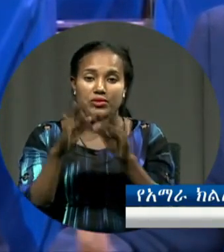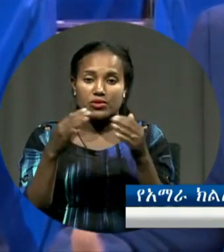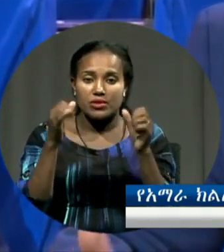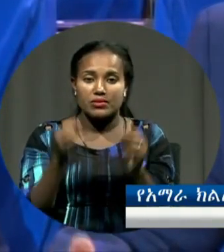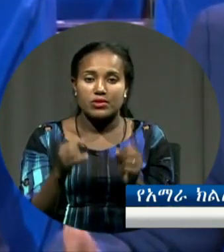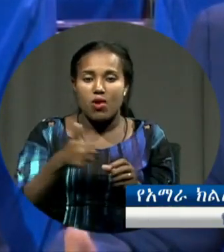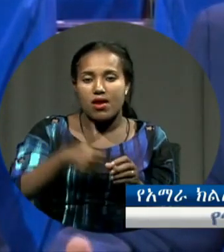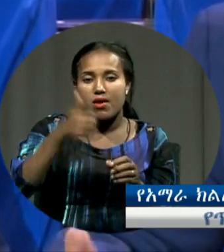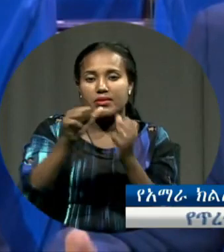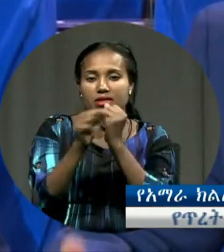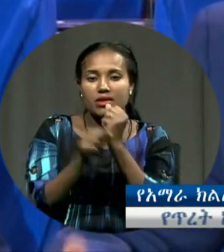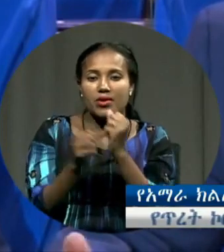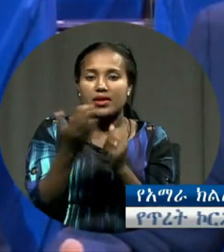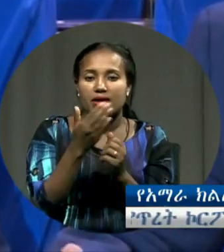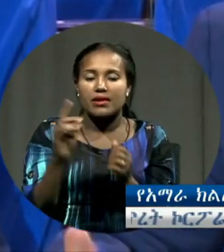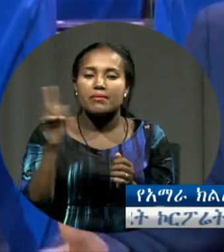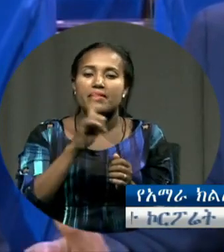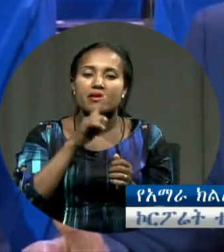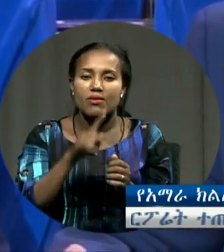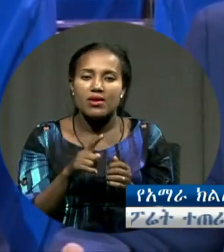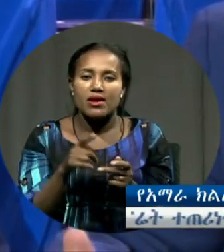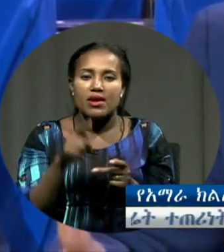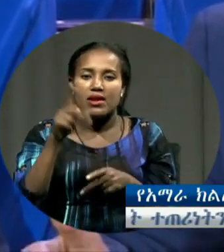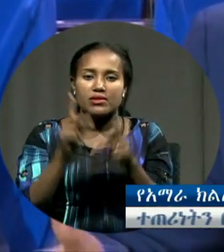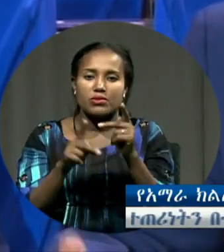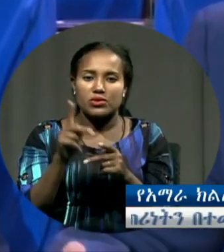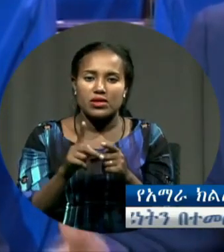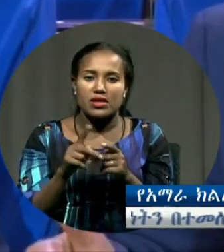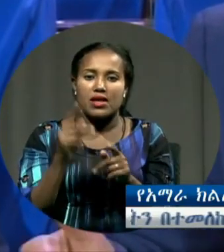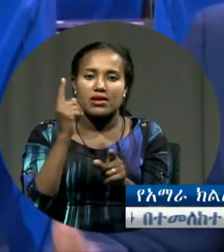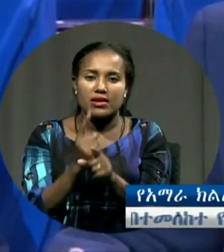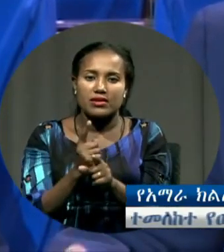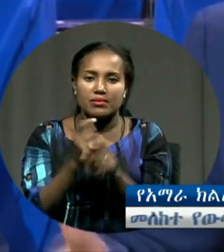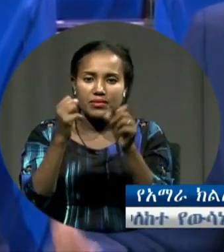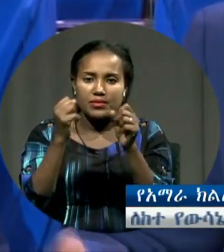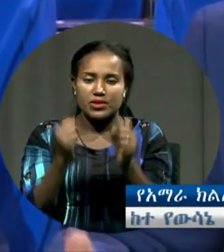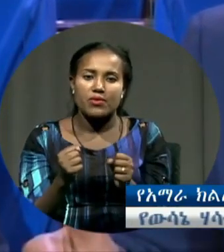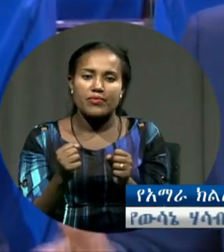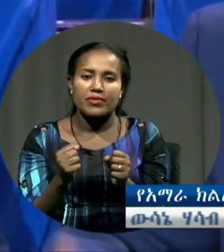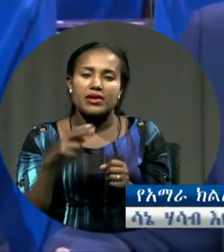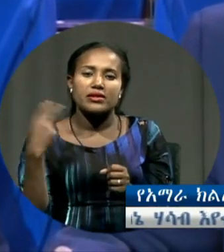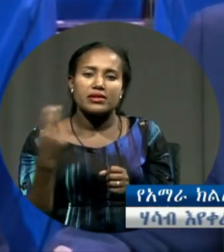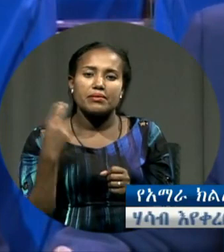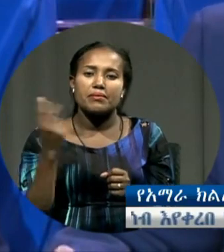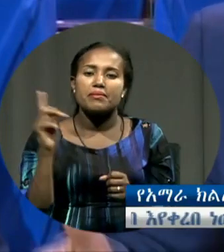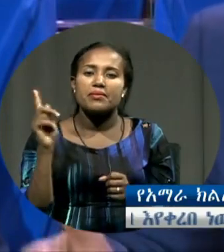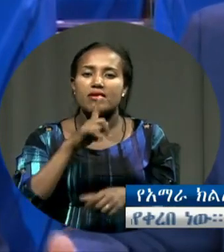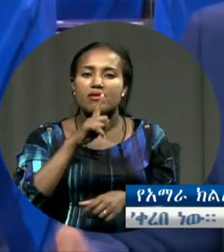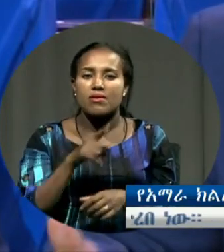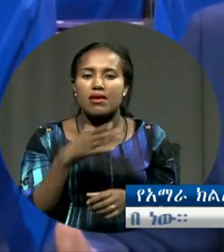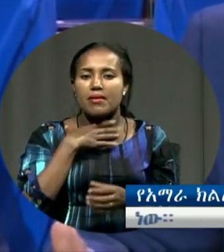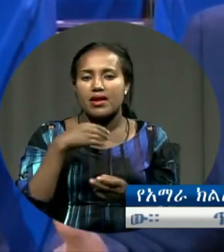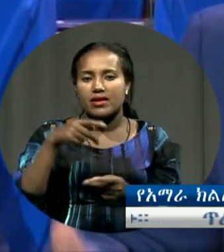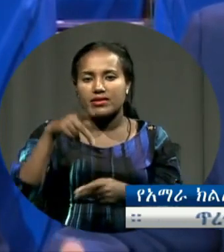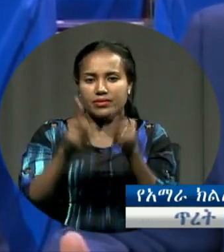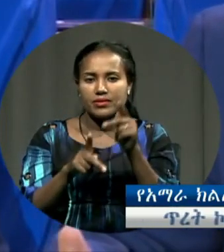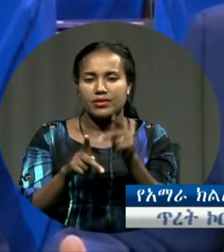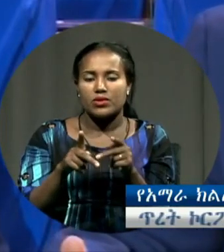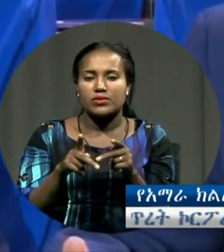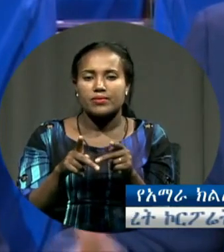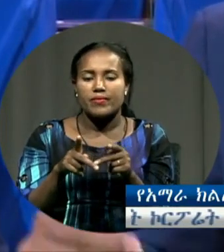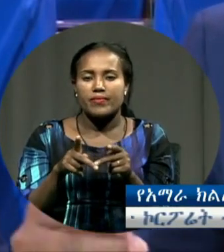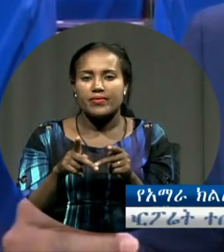ዋናው መሰረታዊ ነገር ምንድን ነው? ለህዝቦች ሊያረጋግጥ የሚችለው ጥቅም ምንድን ነው? ለአማራ